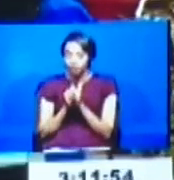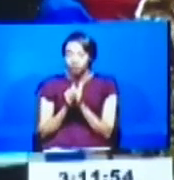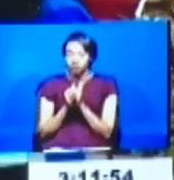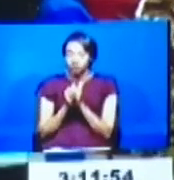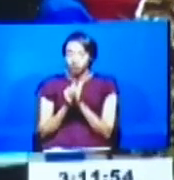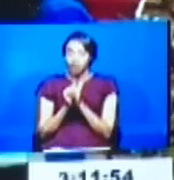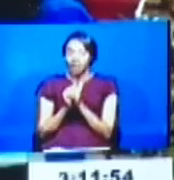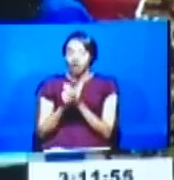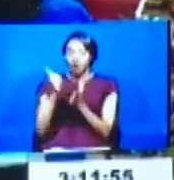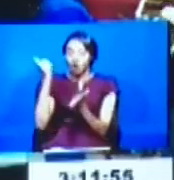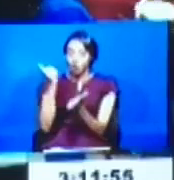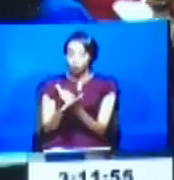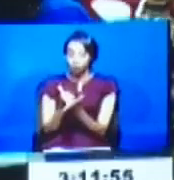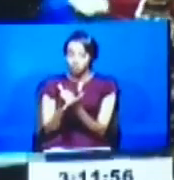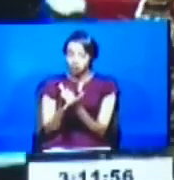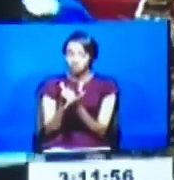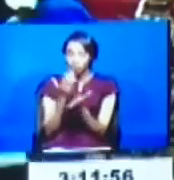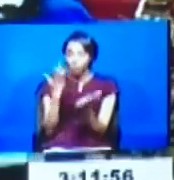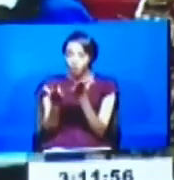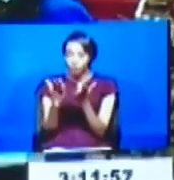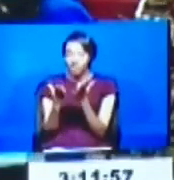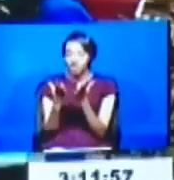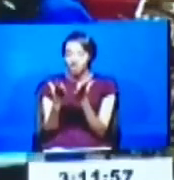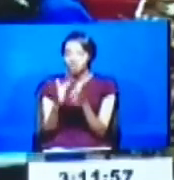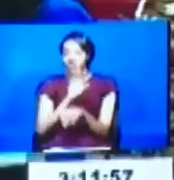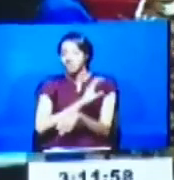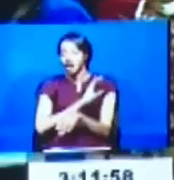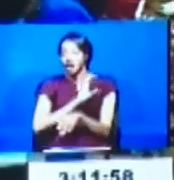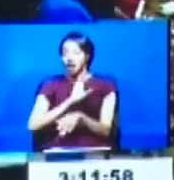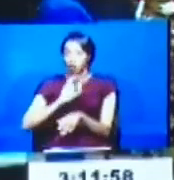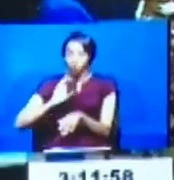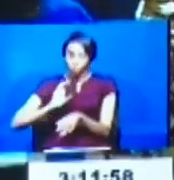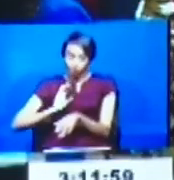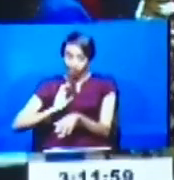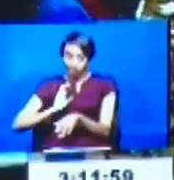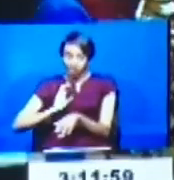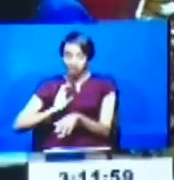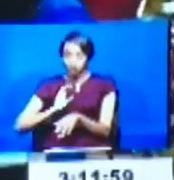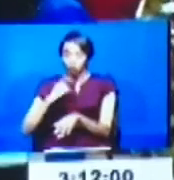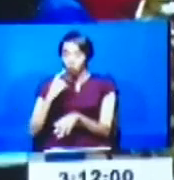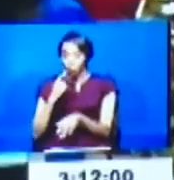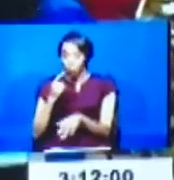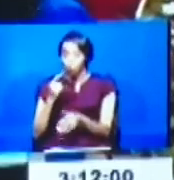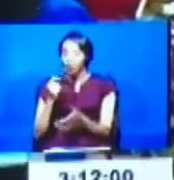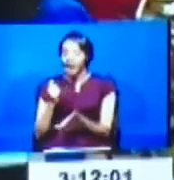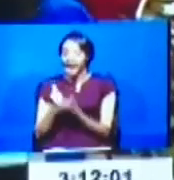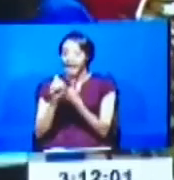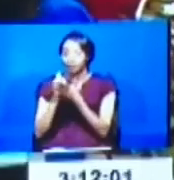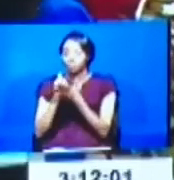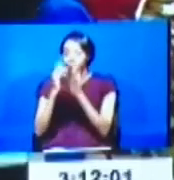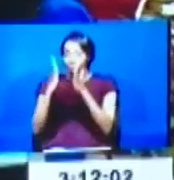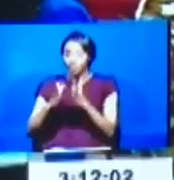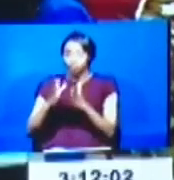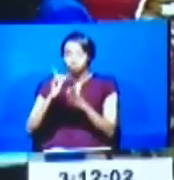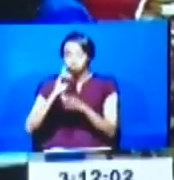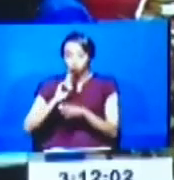balonda Ruto bwotunuulira ku results ezavudde wadde yawangudde naye turnup yabadde wansi abakikuyu abasinga ba abstains oba abantu b'omu Mount